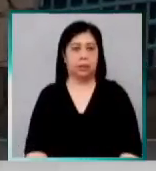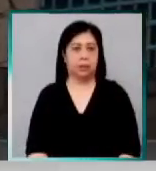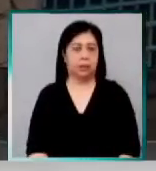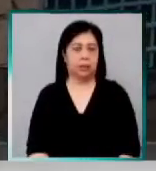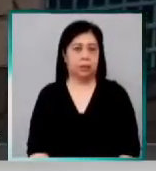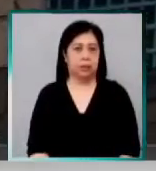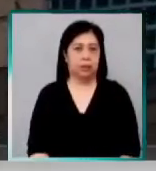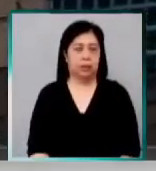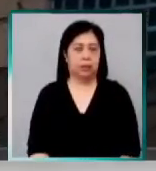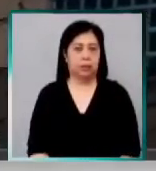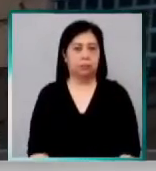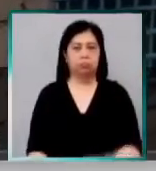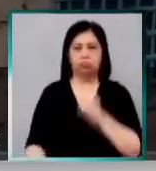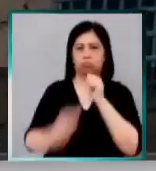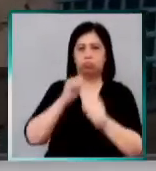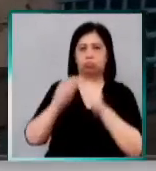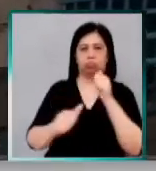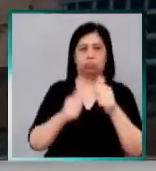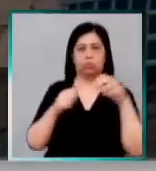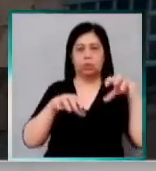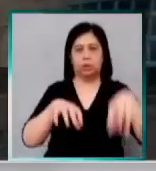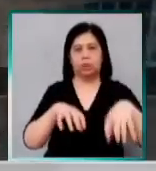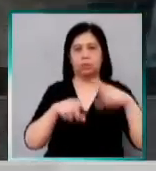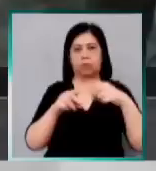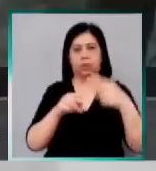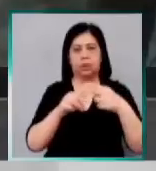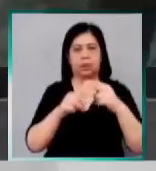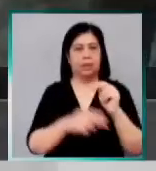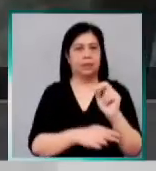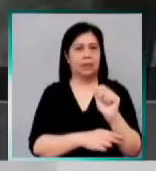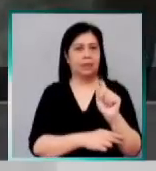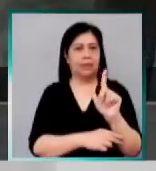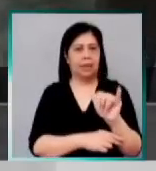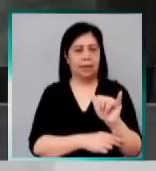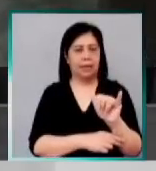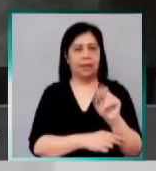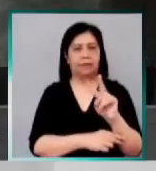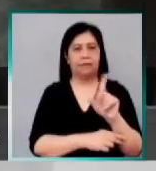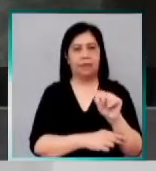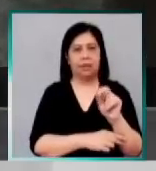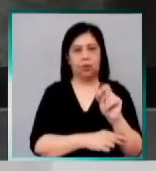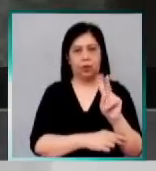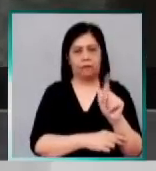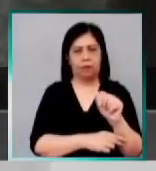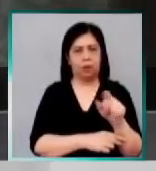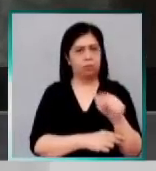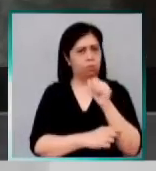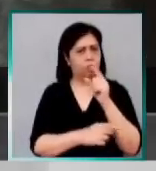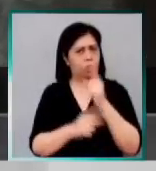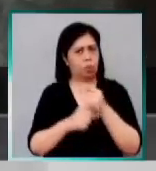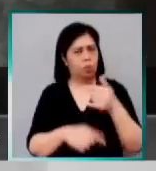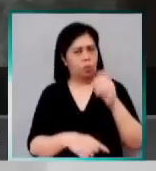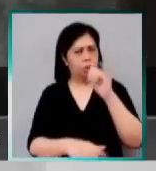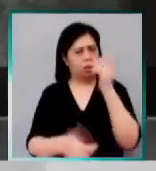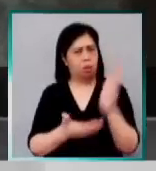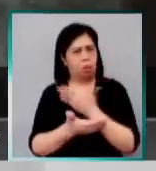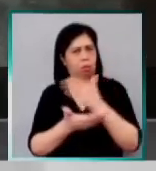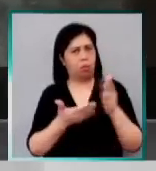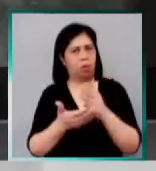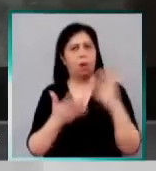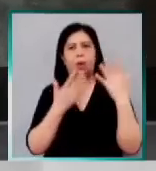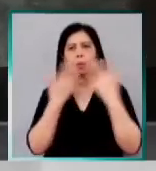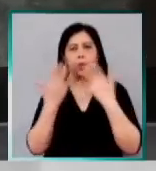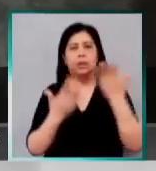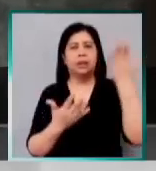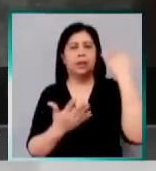Mariing tinanggi ng kapitbahay na si Natalie Villanueva na nagkakaraoke sila. Birthday raw niya noong